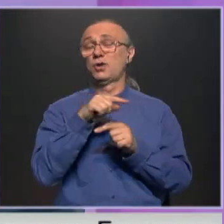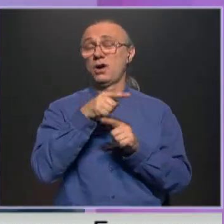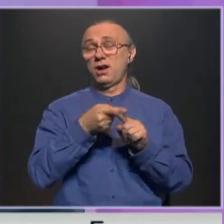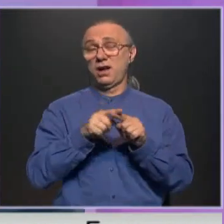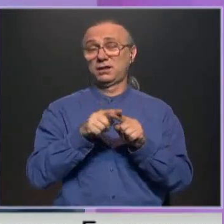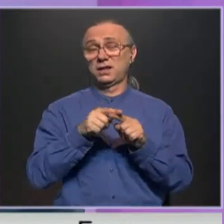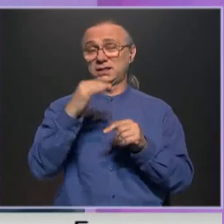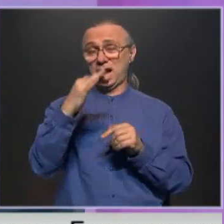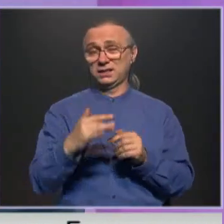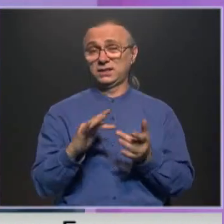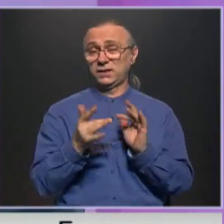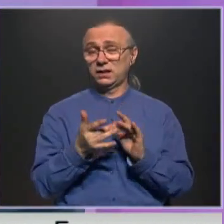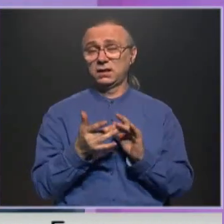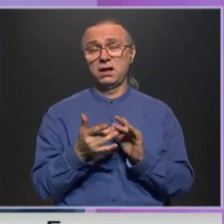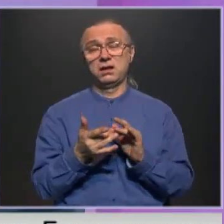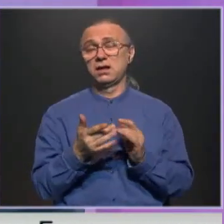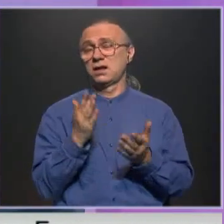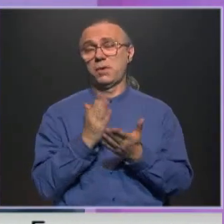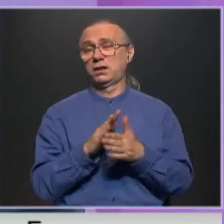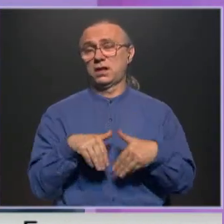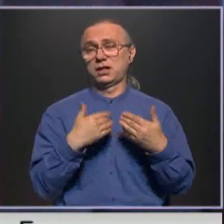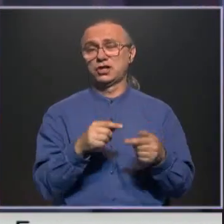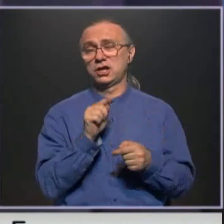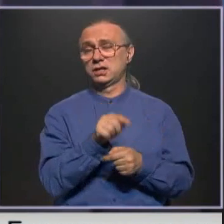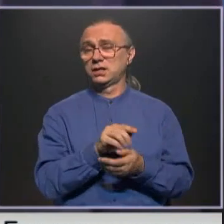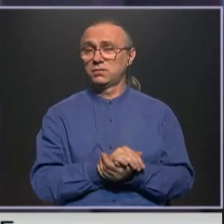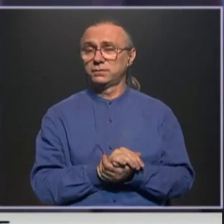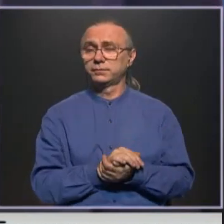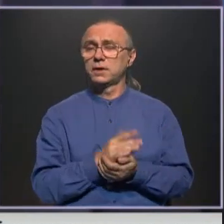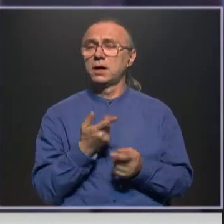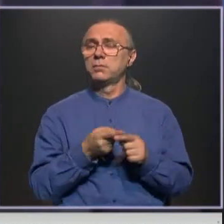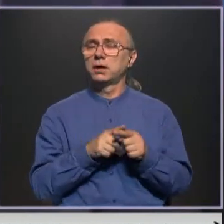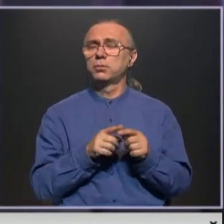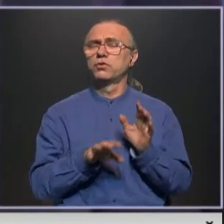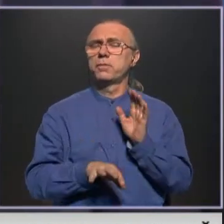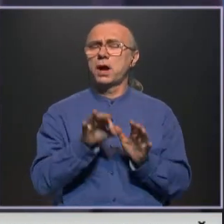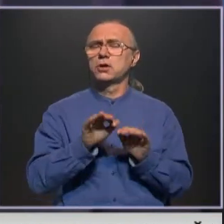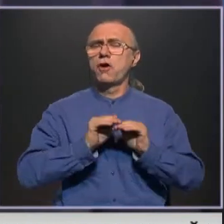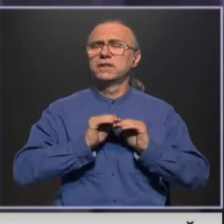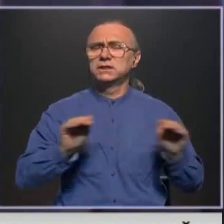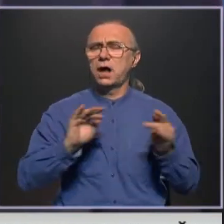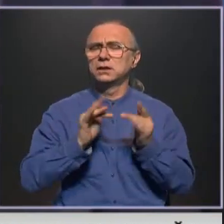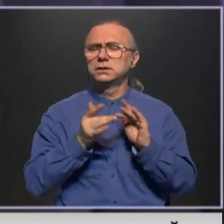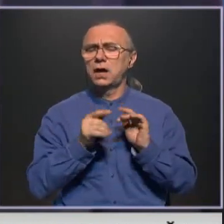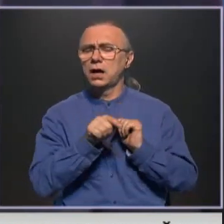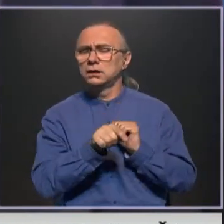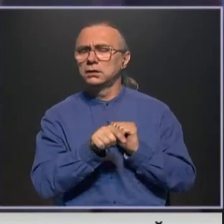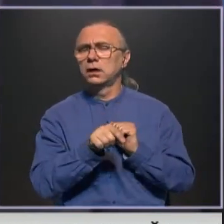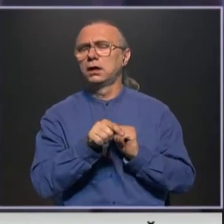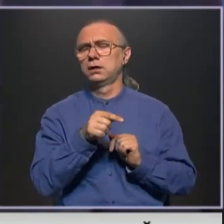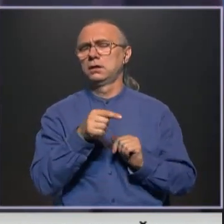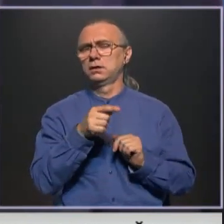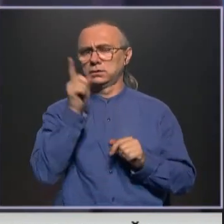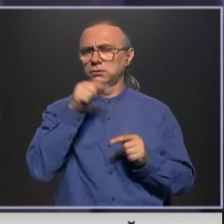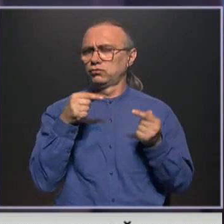конечно, либо выбирайте официальные монастырские страницы, если какой-то монастырь, либо выбирайте священника, которого знаете и